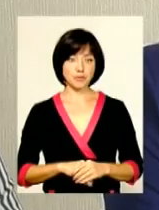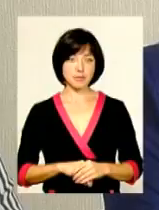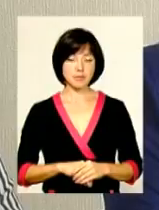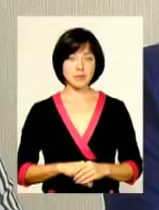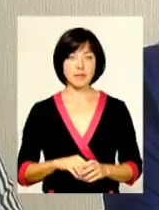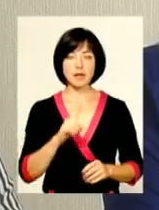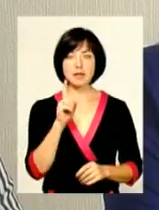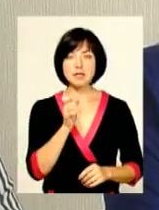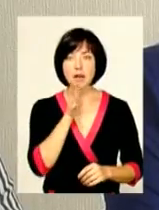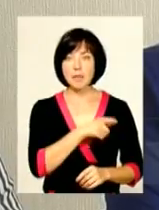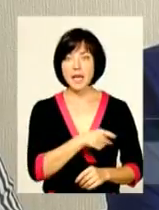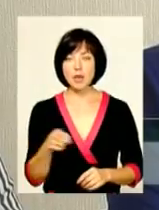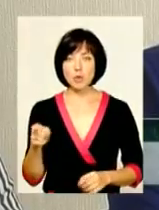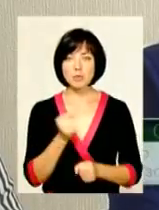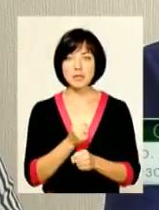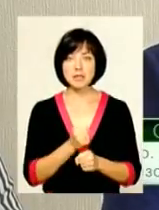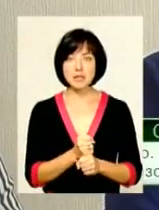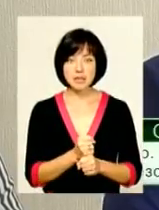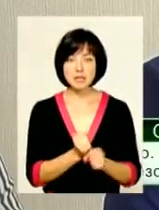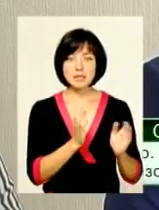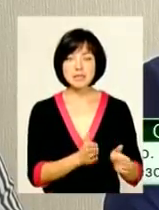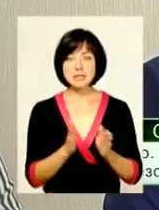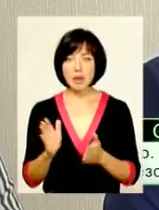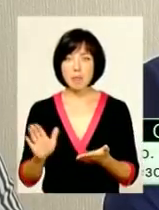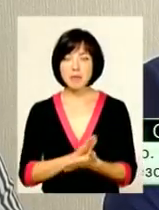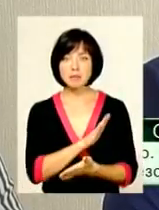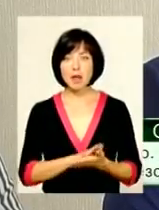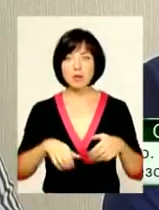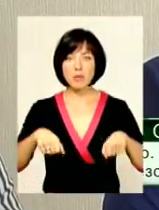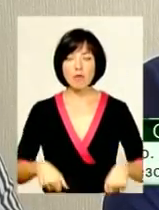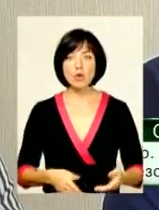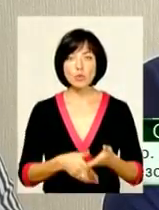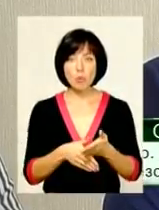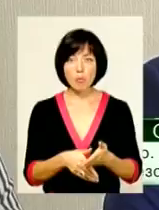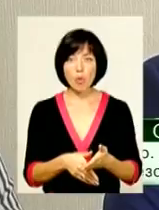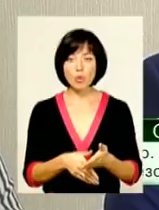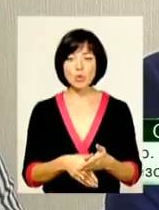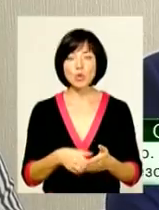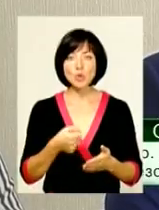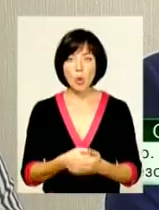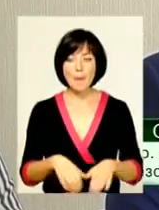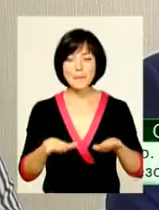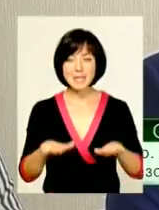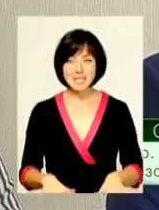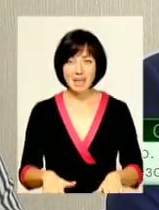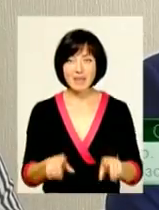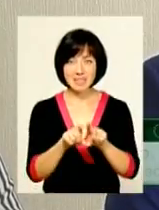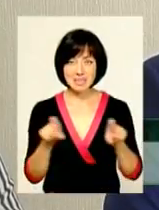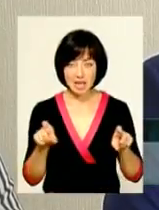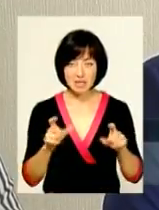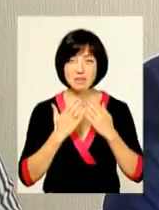За період функціонування системи безоплатної правової допомоги до місцевих центрів